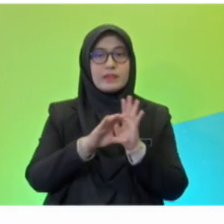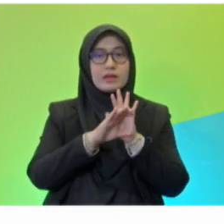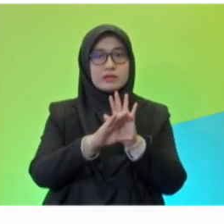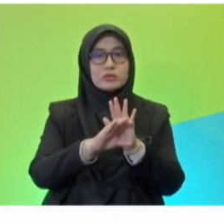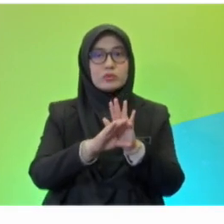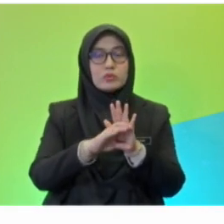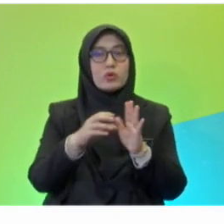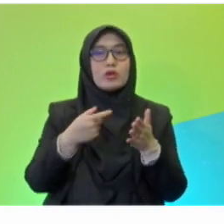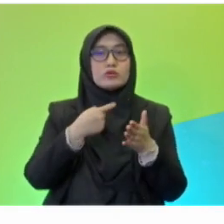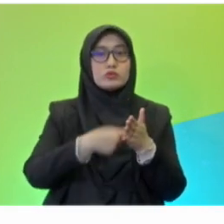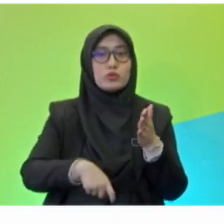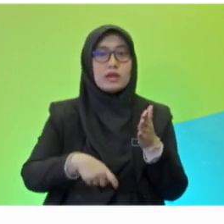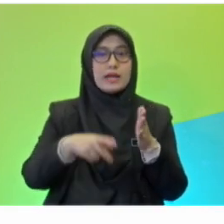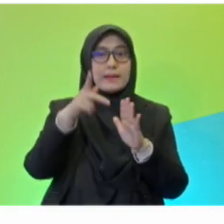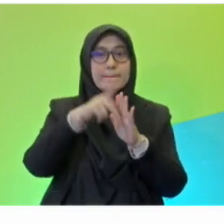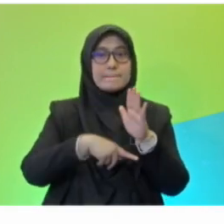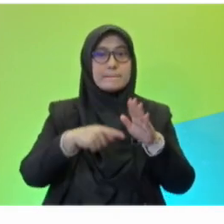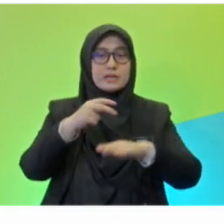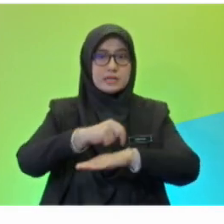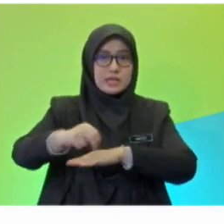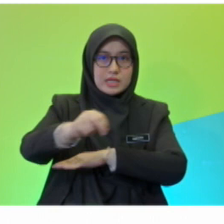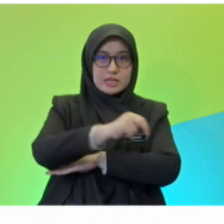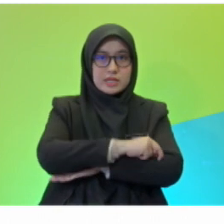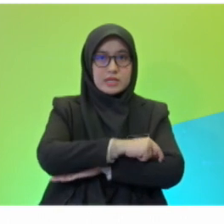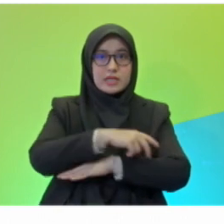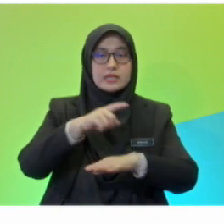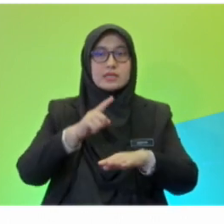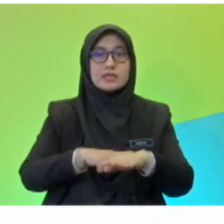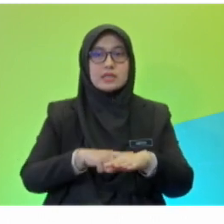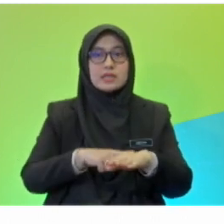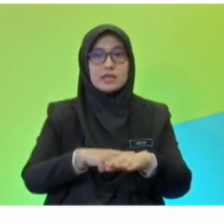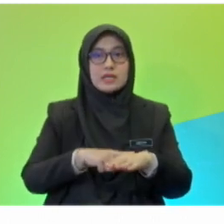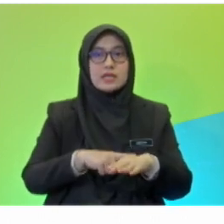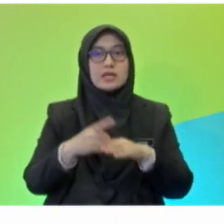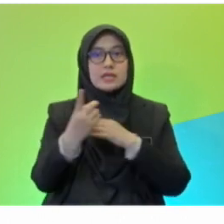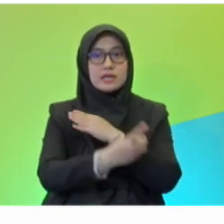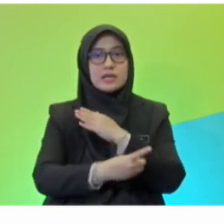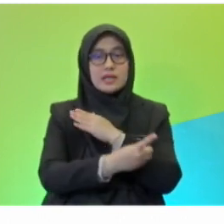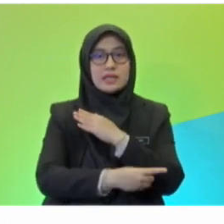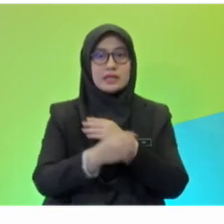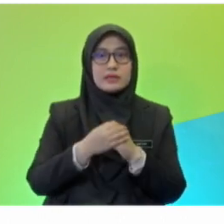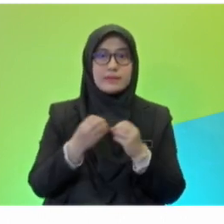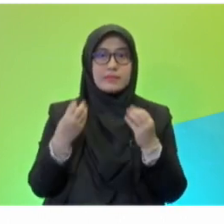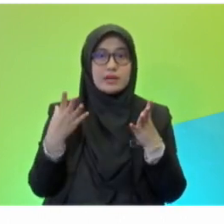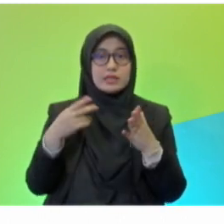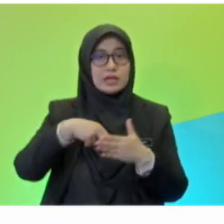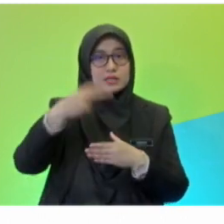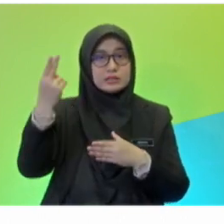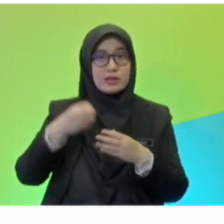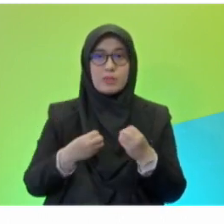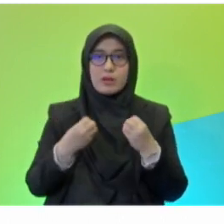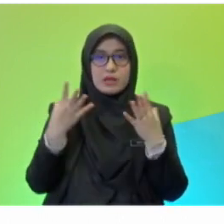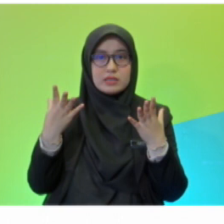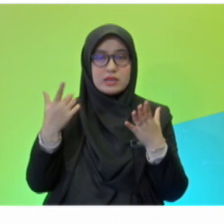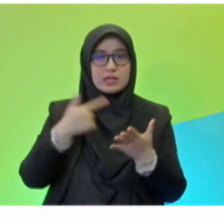sebelum British kutipan cuka berdasarkan jumlah keluaran banyak hasil banyak Cukai sikit hasil tanamannya sedikit